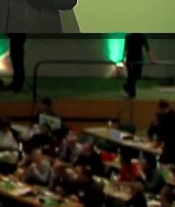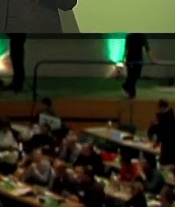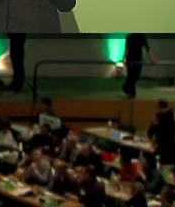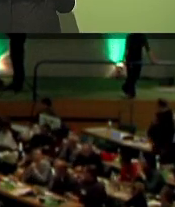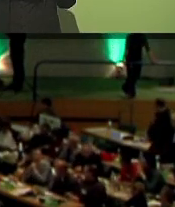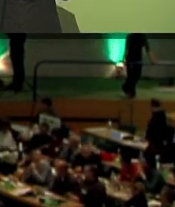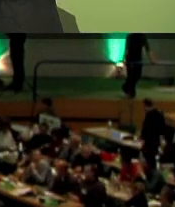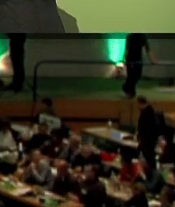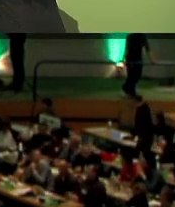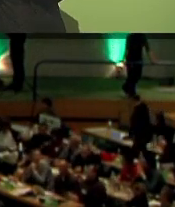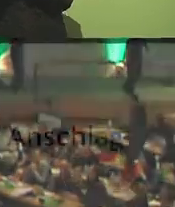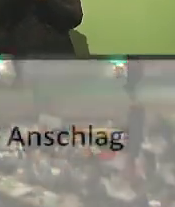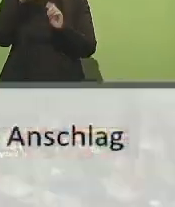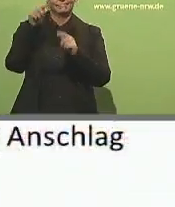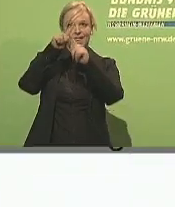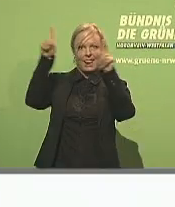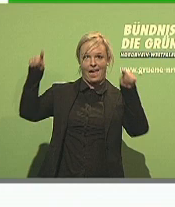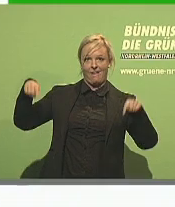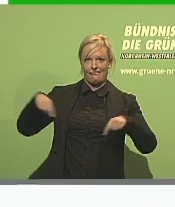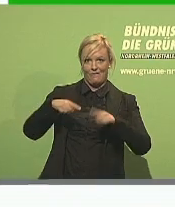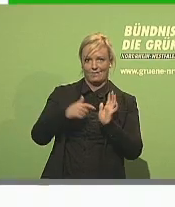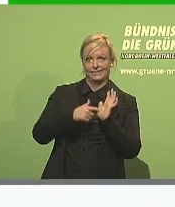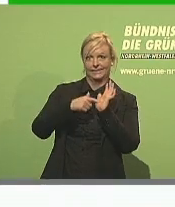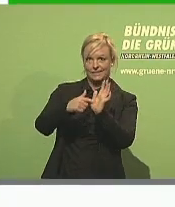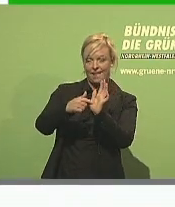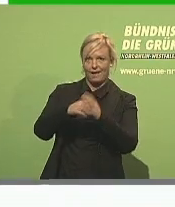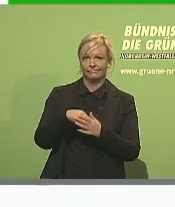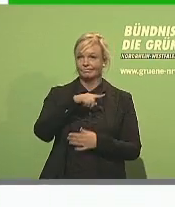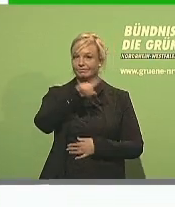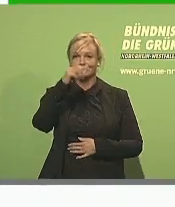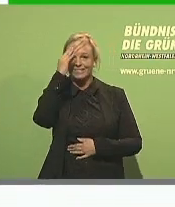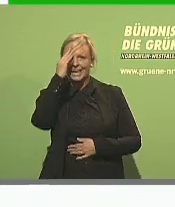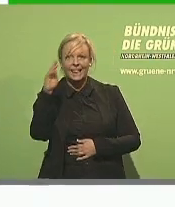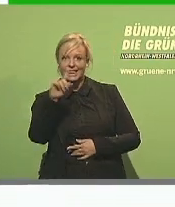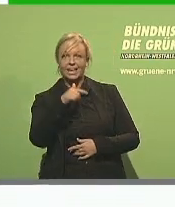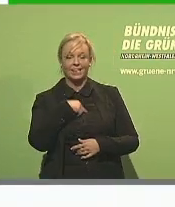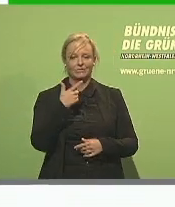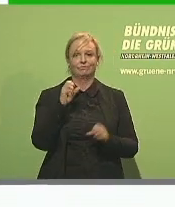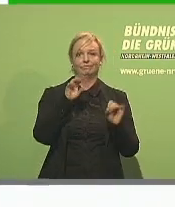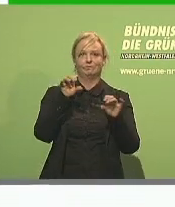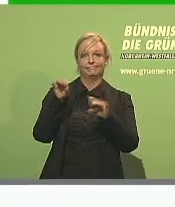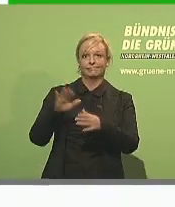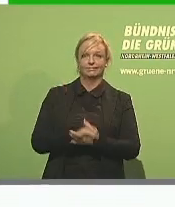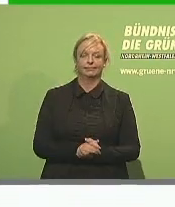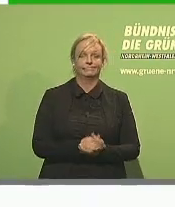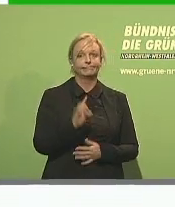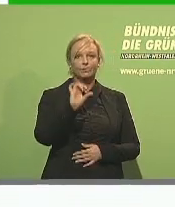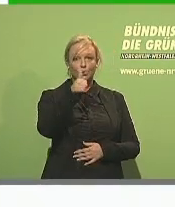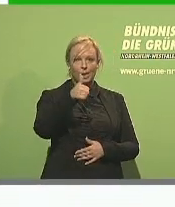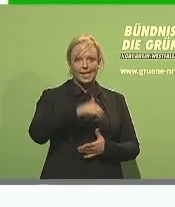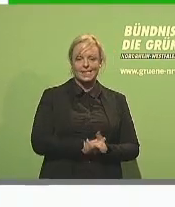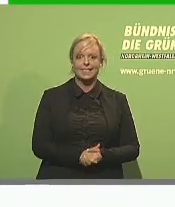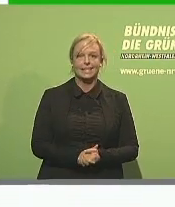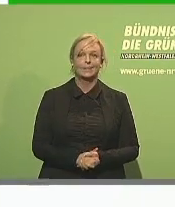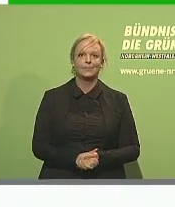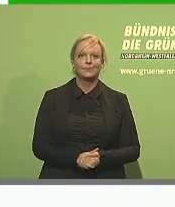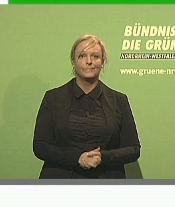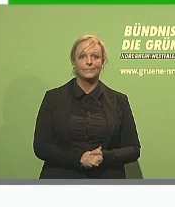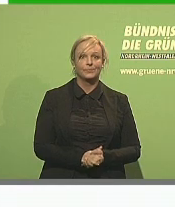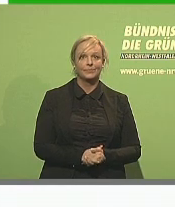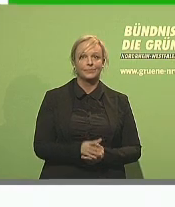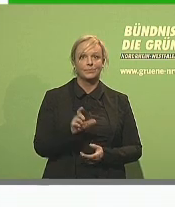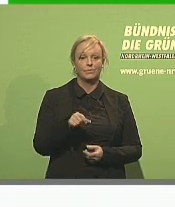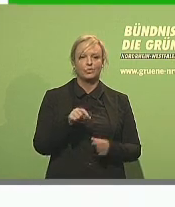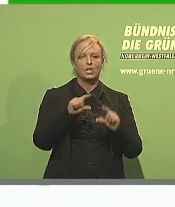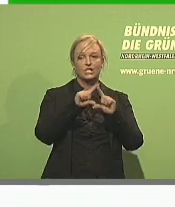Demonstration hier oben auf der Leinwand. Für diejenigen, die es noch nicht wissen, wie es geht. Als erstes müsst ihr den